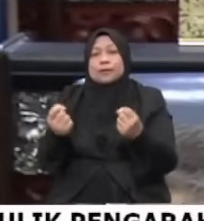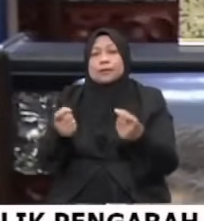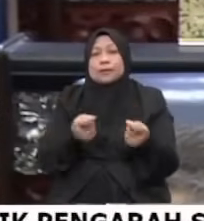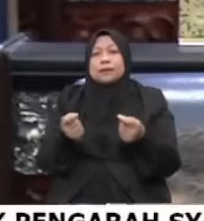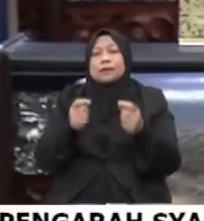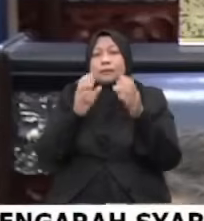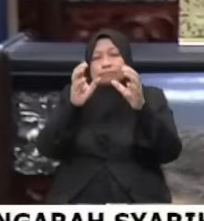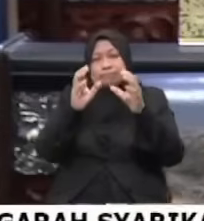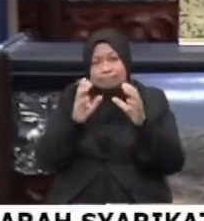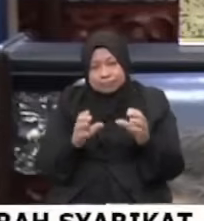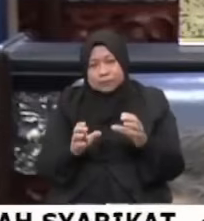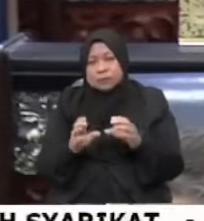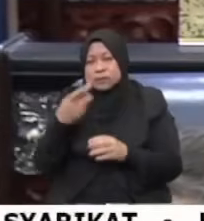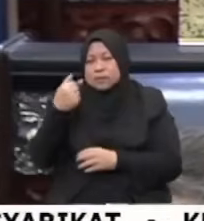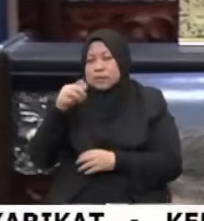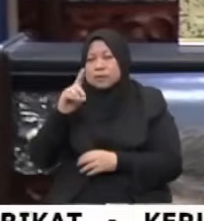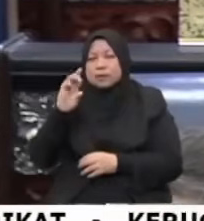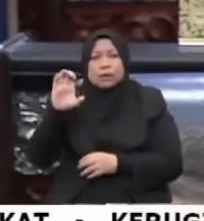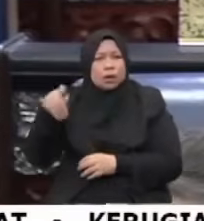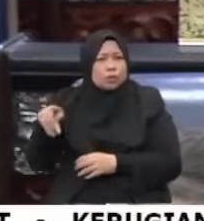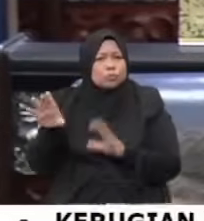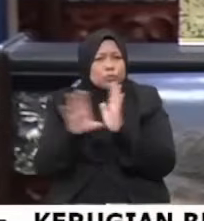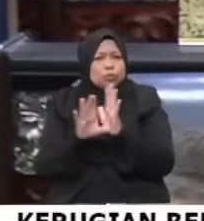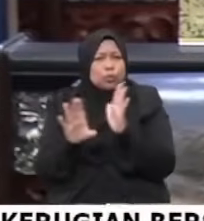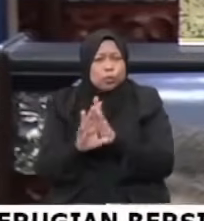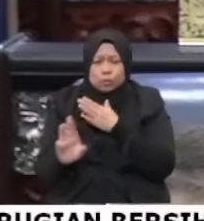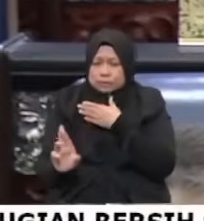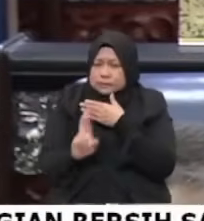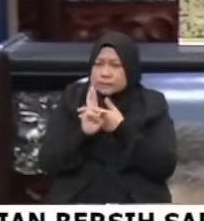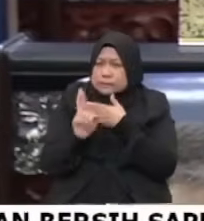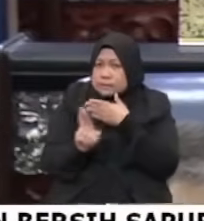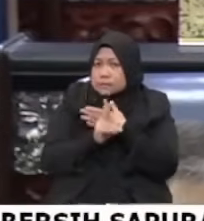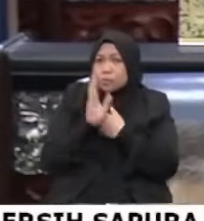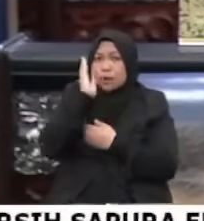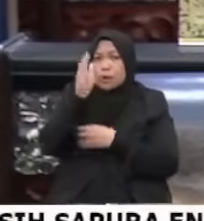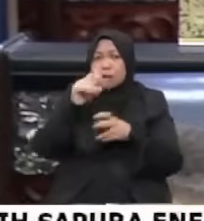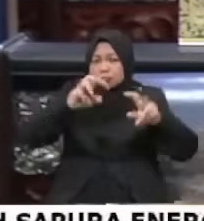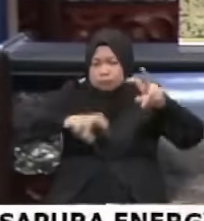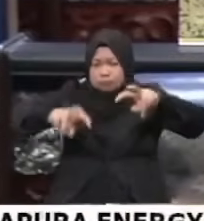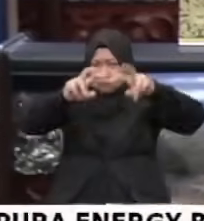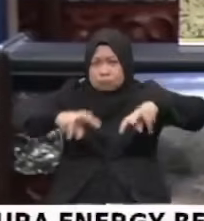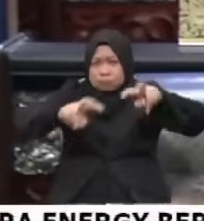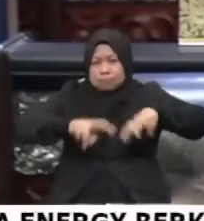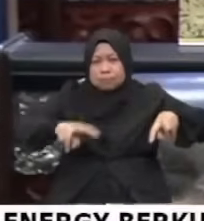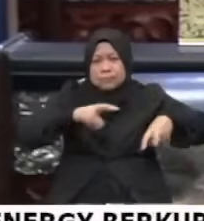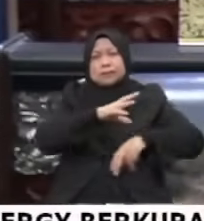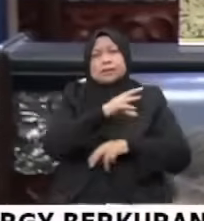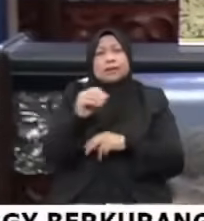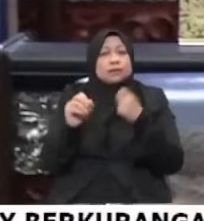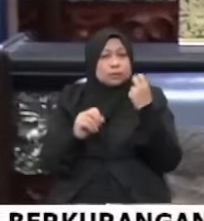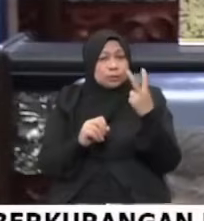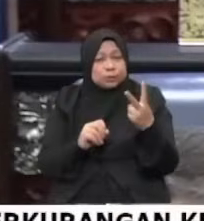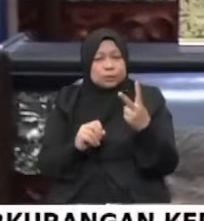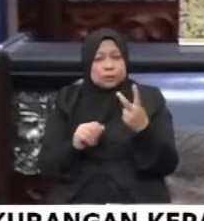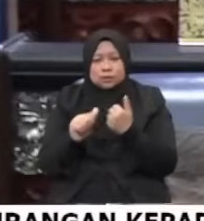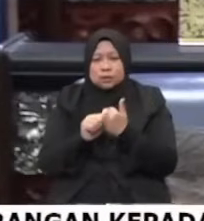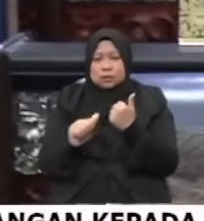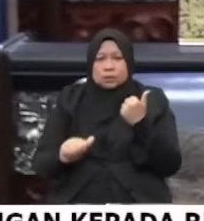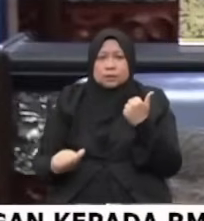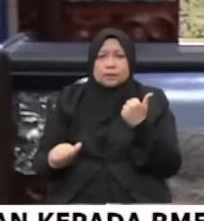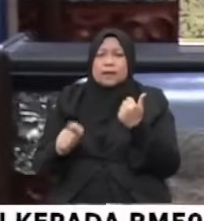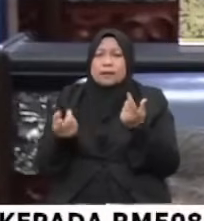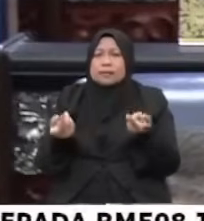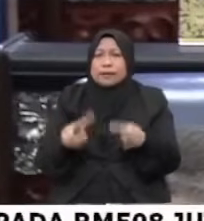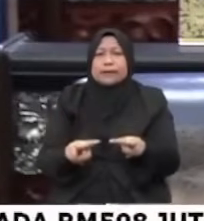kelola HRD cor contohnya jawatankuasa risiko yang akan menganalisa dan sebagainya dan keduanya jawatankuasa